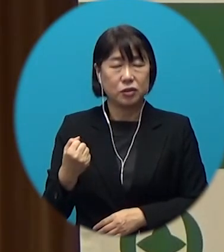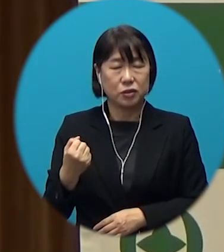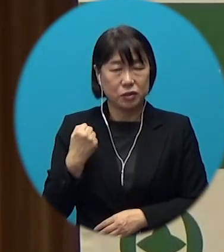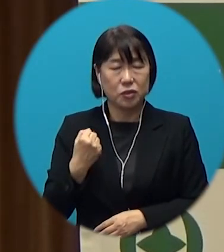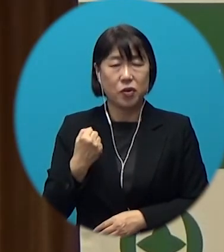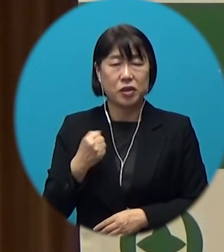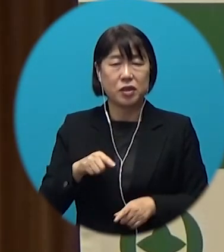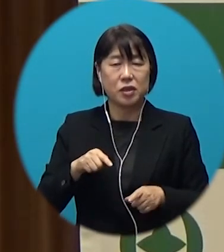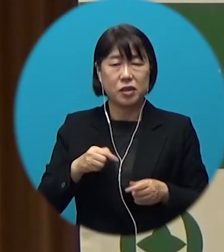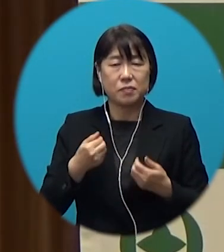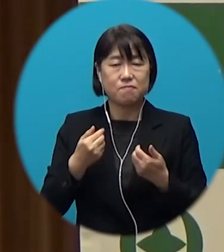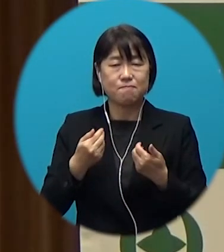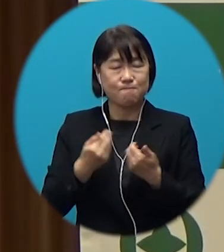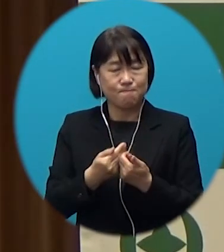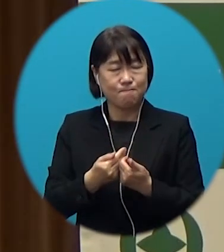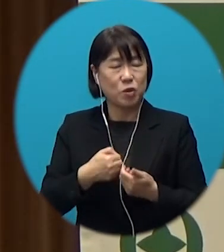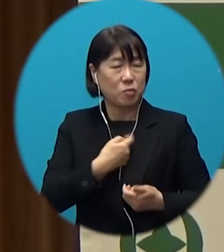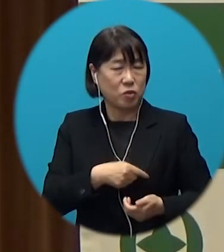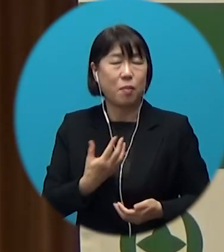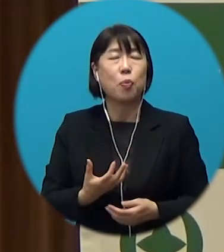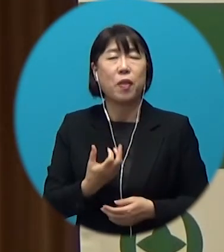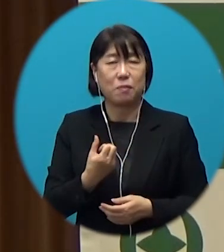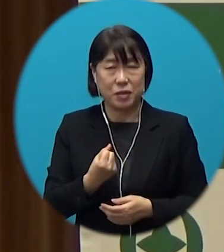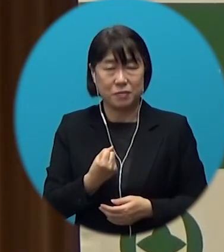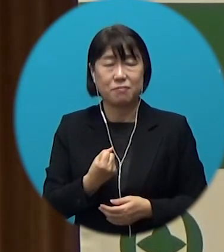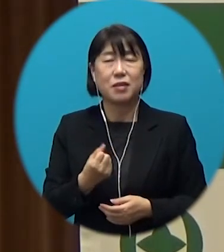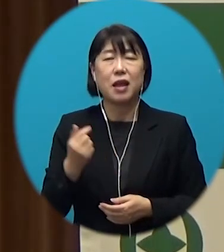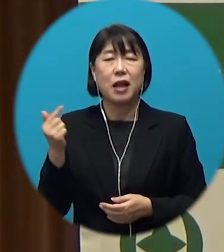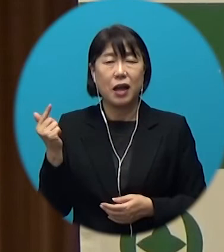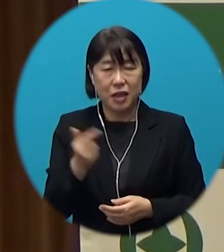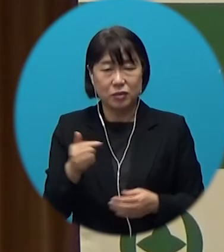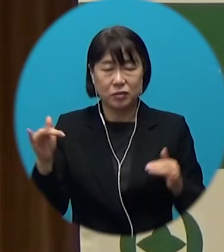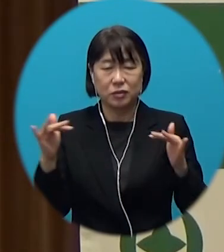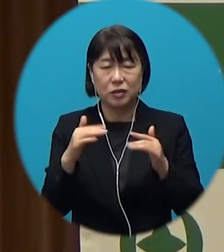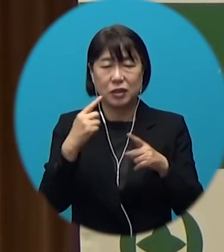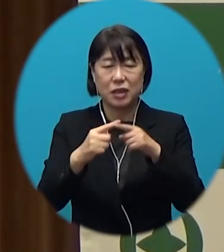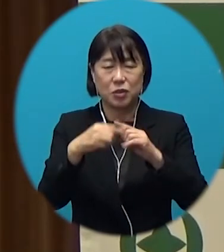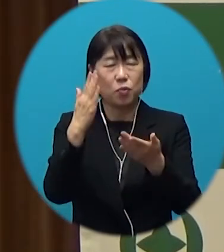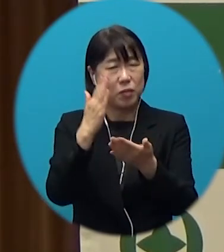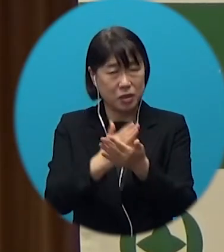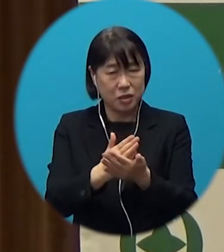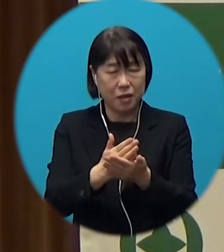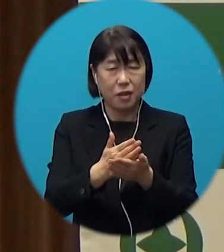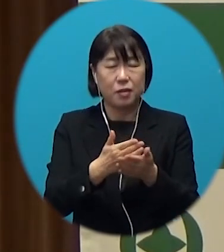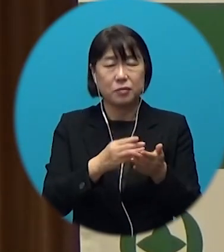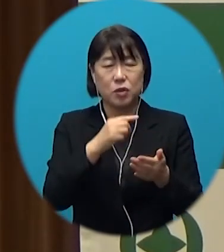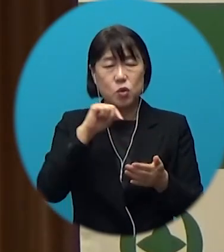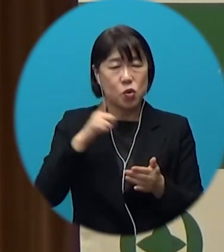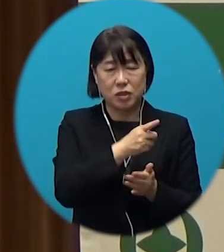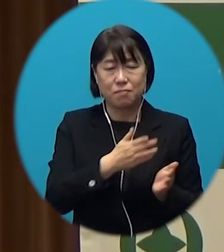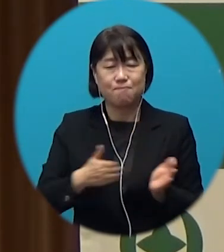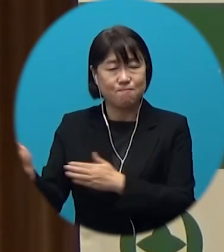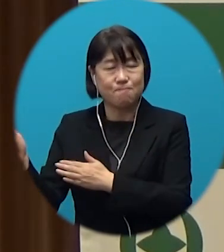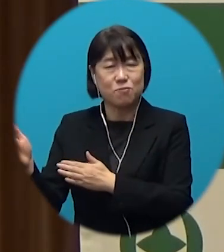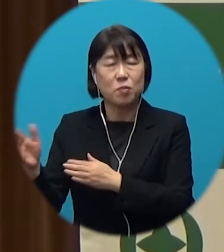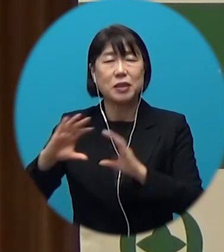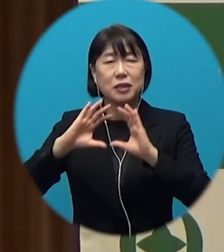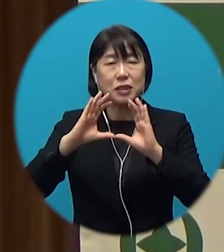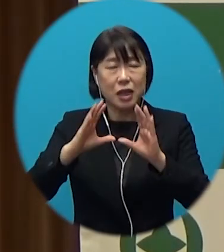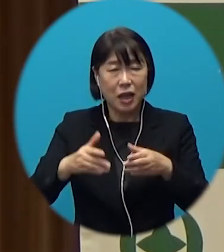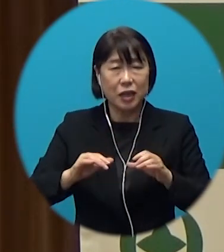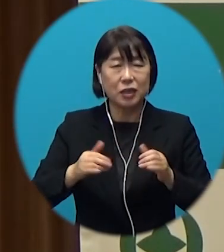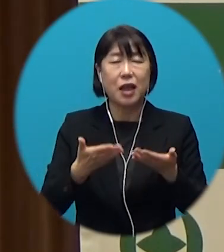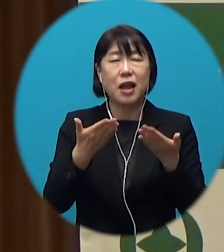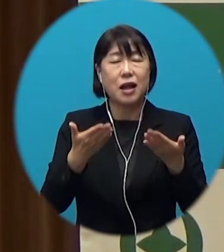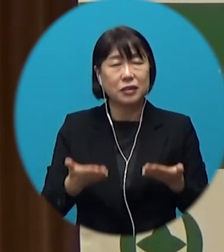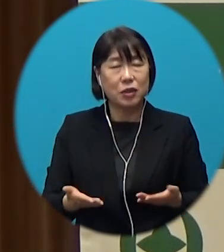して、早く突破決戦をして撤退していただく、まあ、それが国際秩序を維持していくために必要じゃないかと思いますし、あ